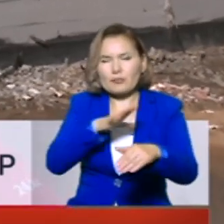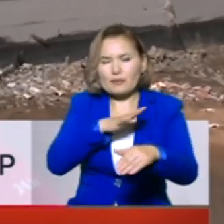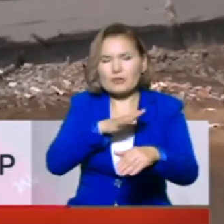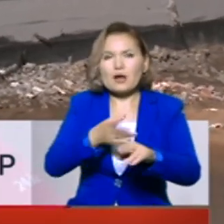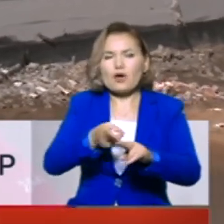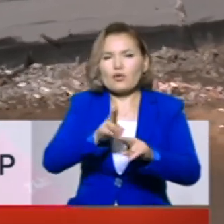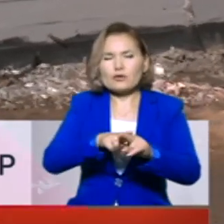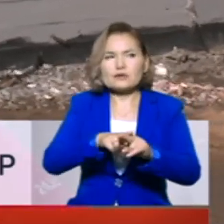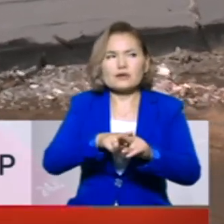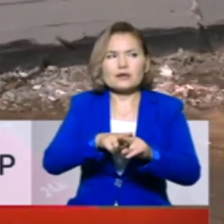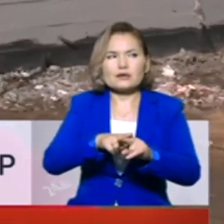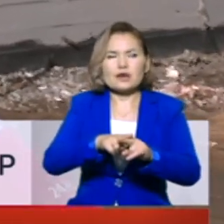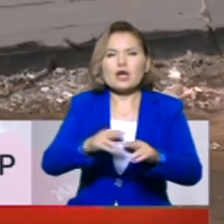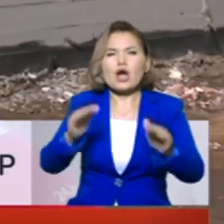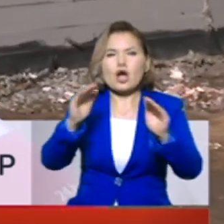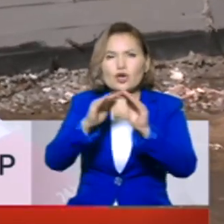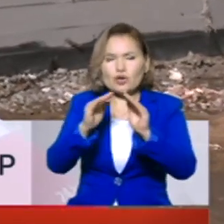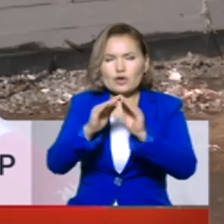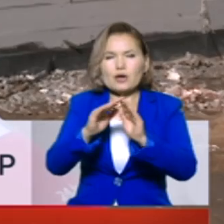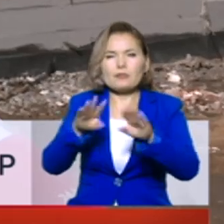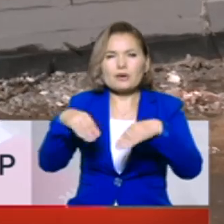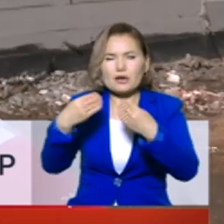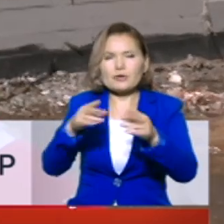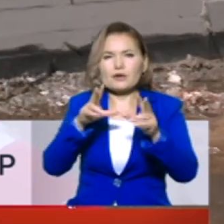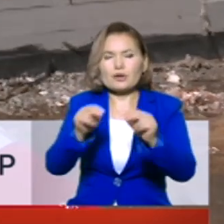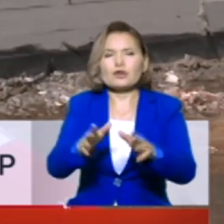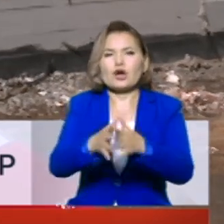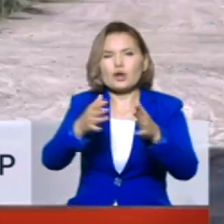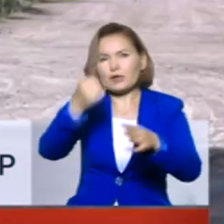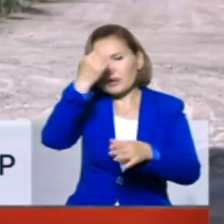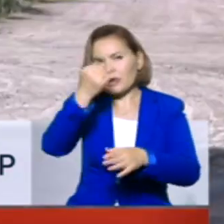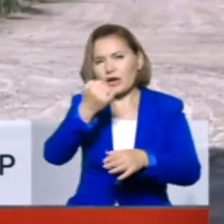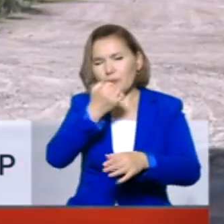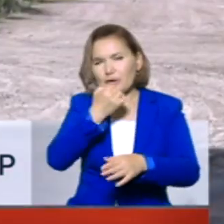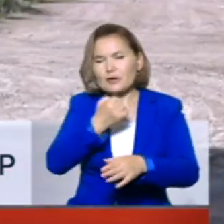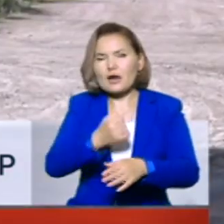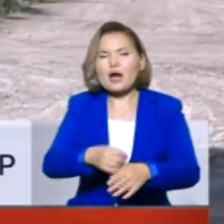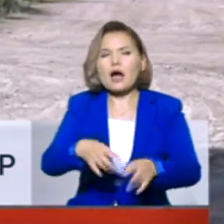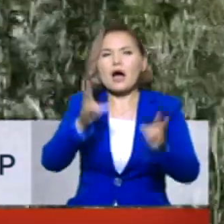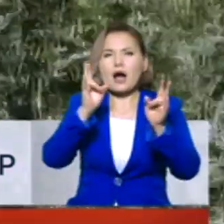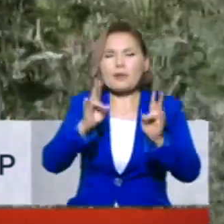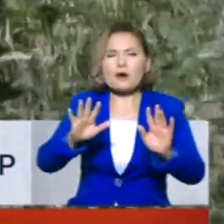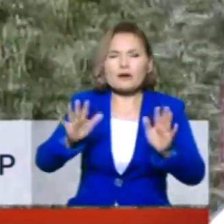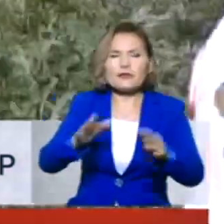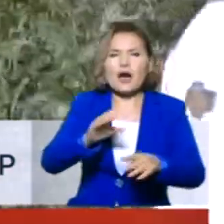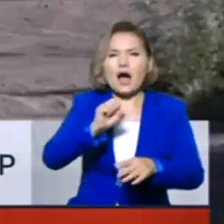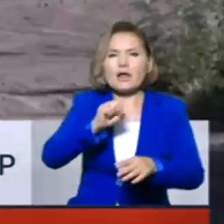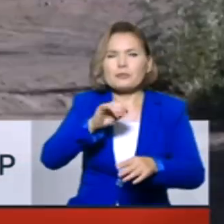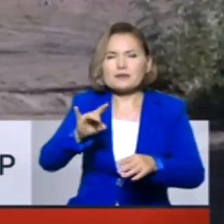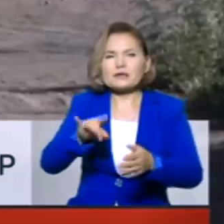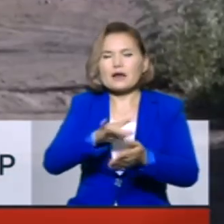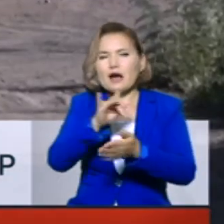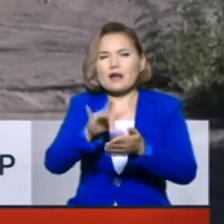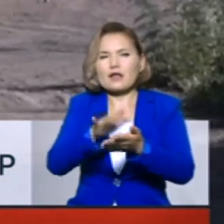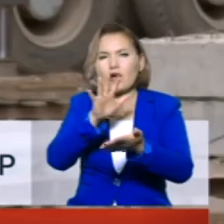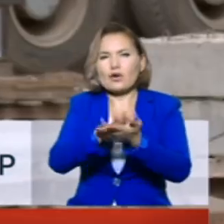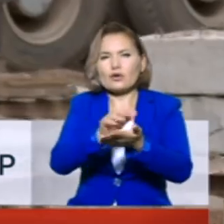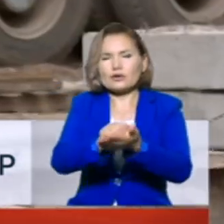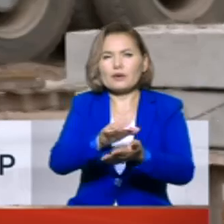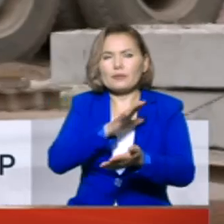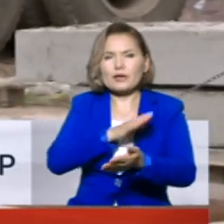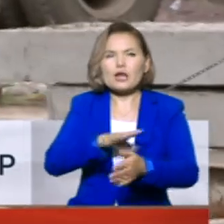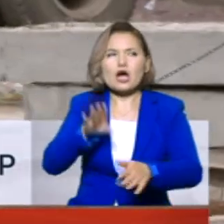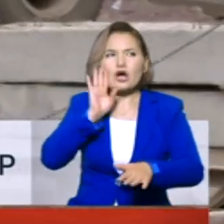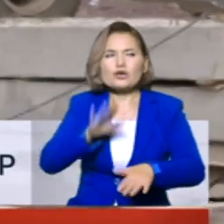маған осы жерден үй салып жатыр. Үлкен-үлкен рахмет бәріне. Апаттан әсіресе Атбасар тұрғындары көп зардап шекті.